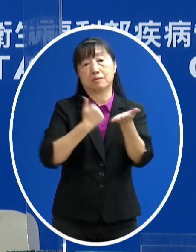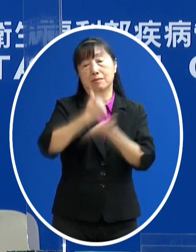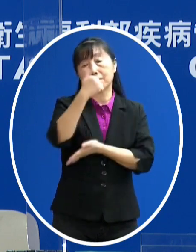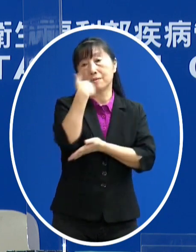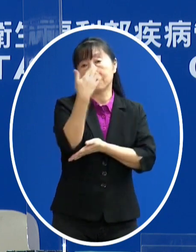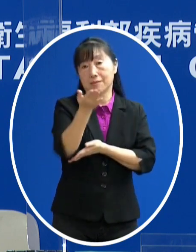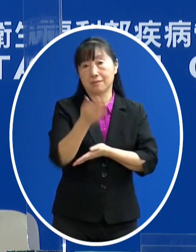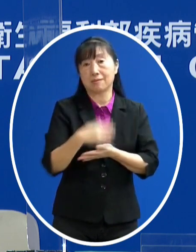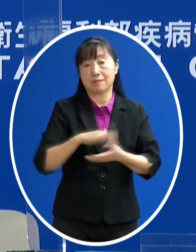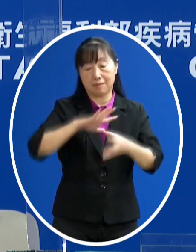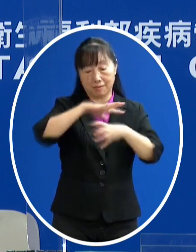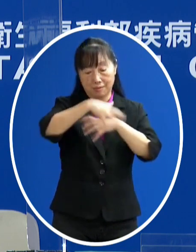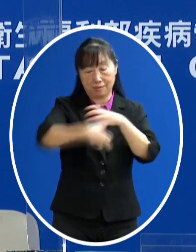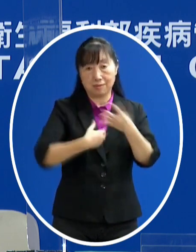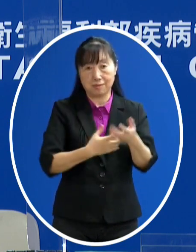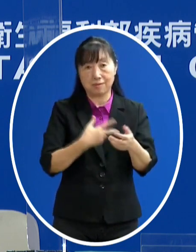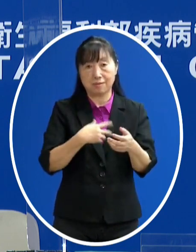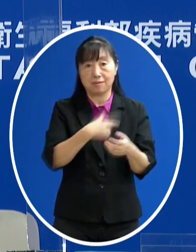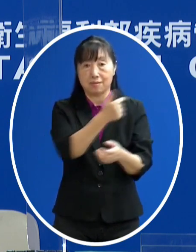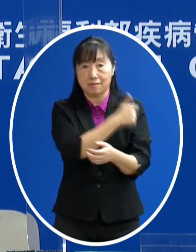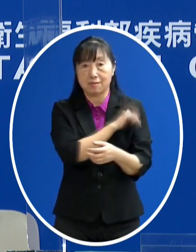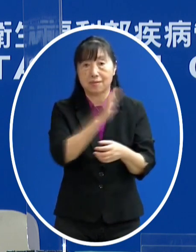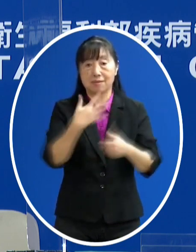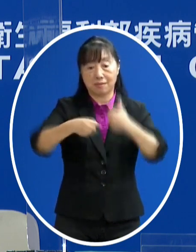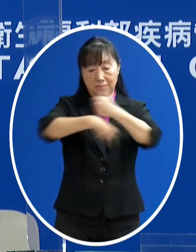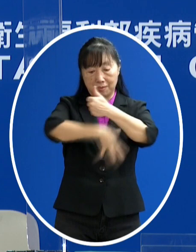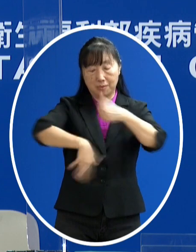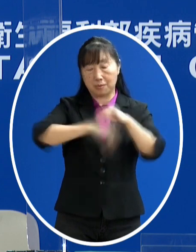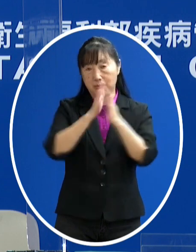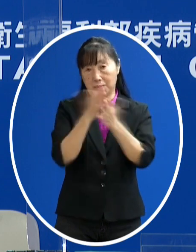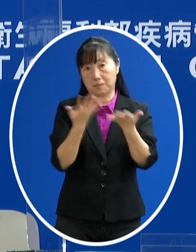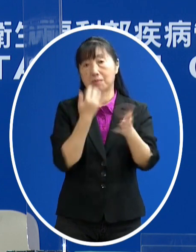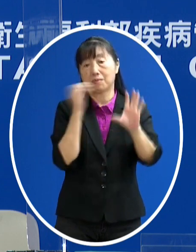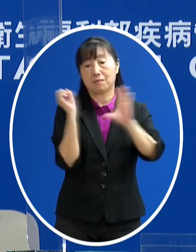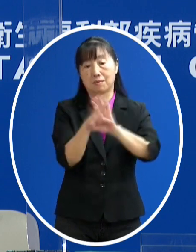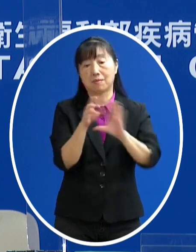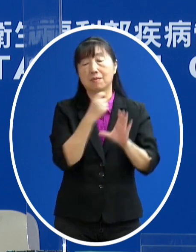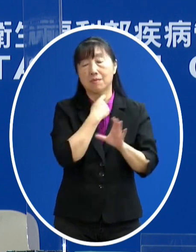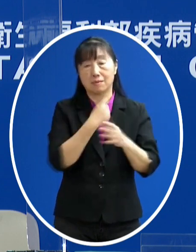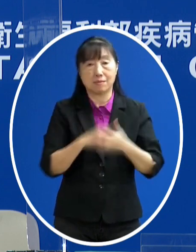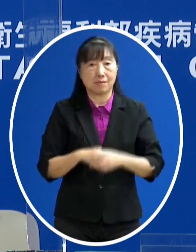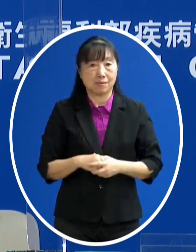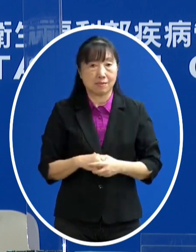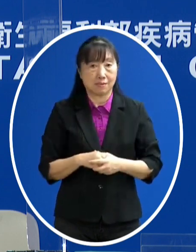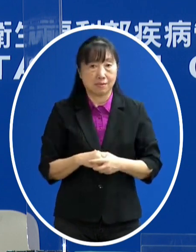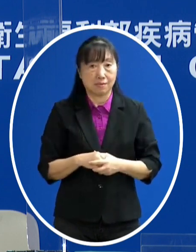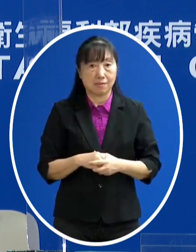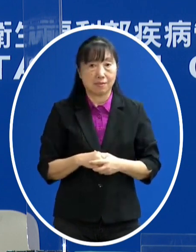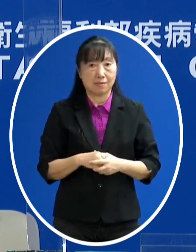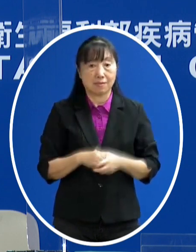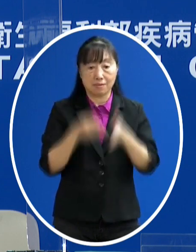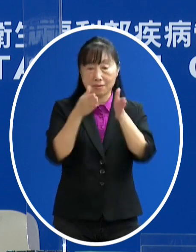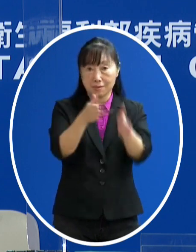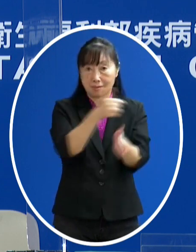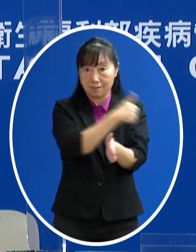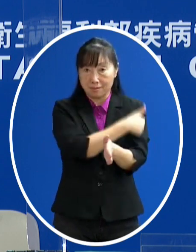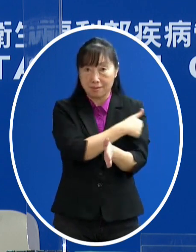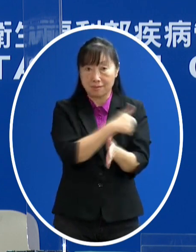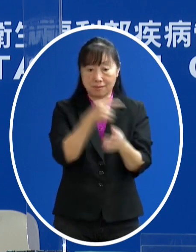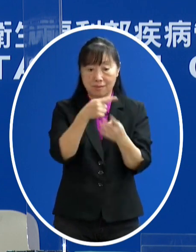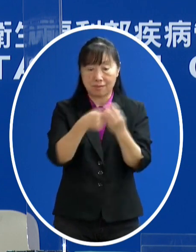接种资讯系统，也就是 NIS 系统哦。那另外啊，针对疫苗的部